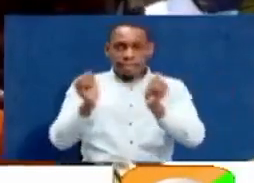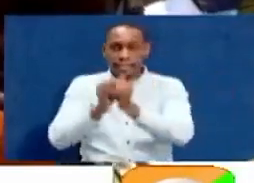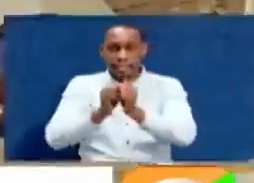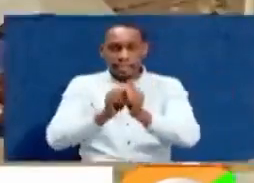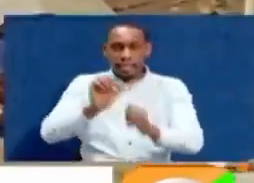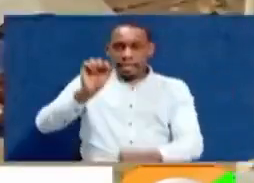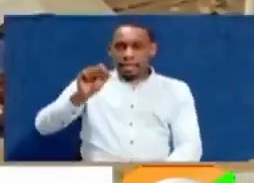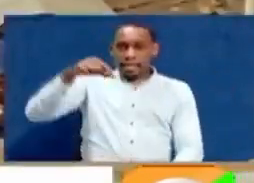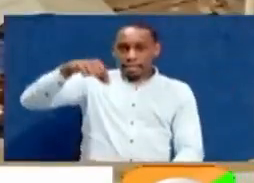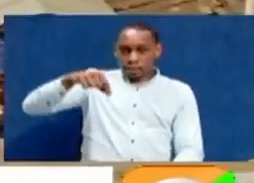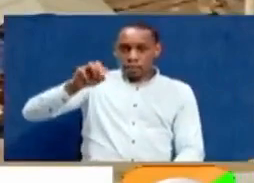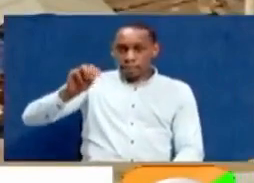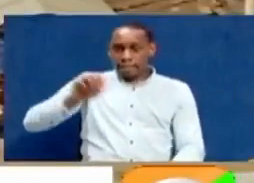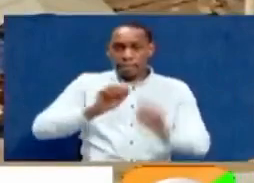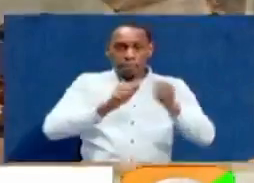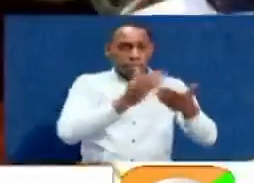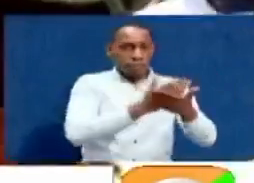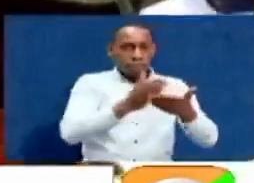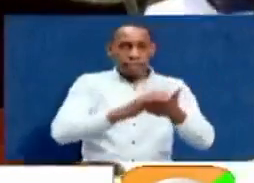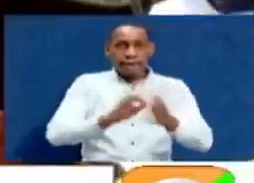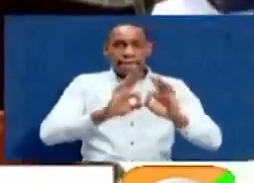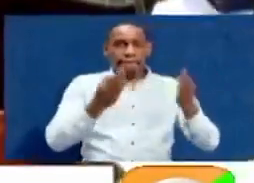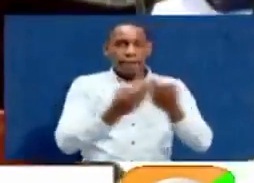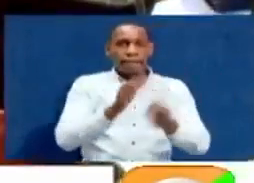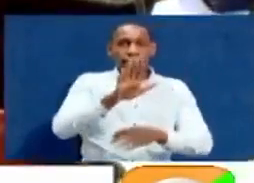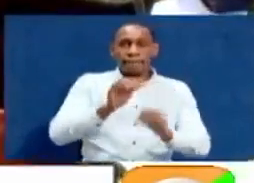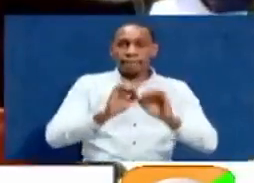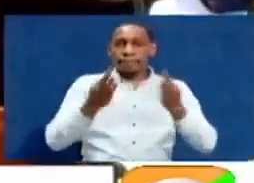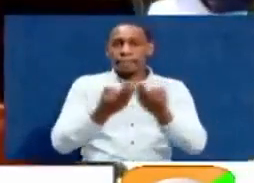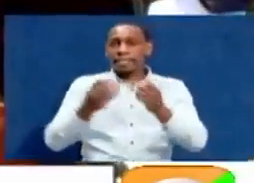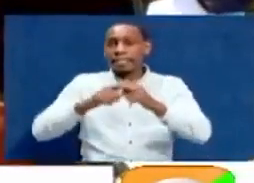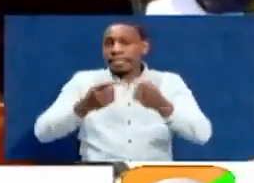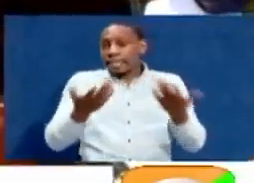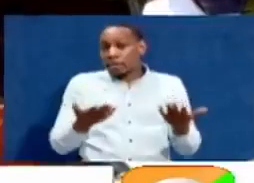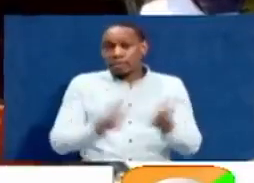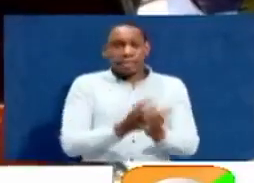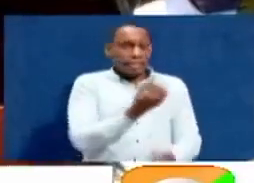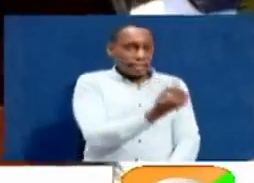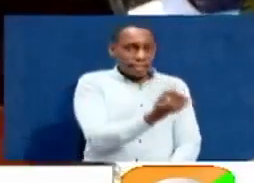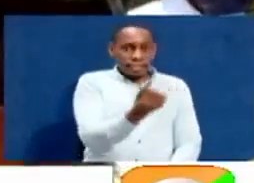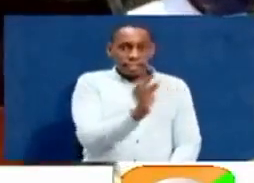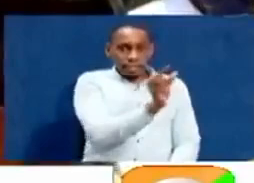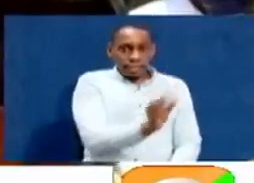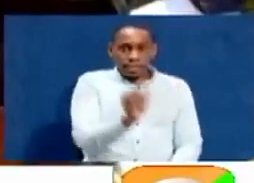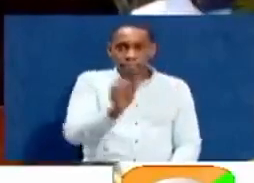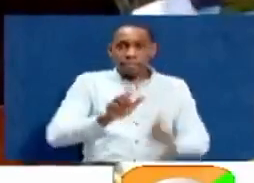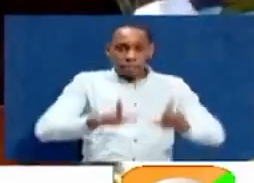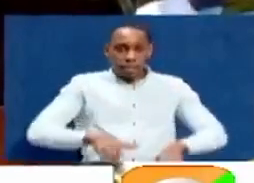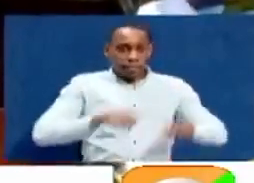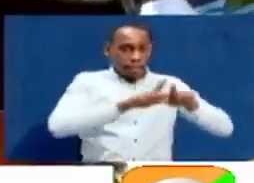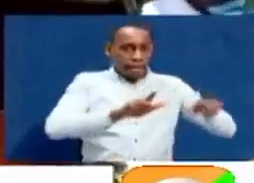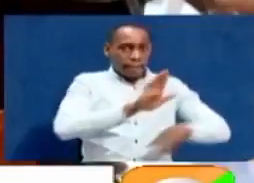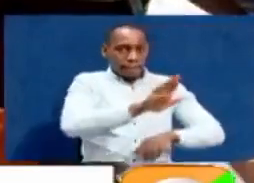square meter. Itaweza kugawanishwa kwa familia tano sita namna gani, na kwa kila mtu ambaye alikuwa anaweza kuishi kwa ploti